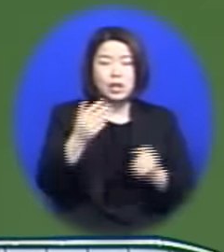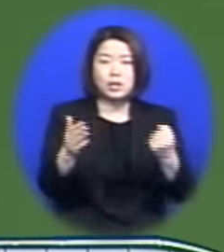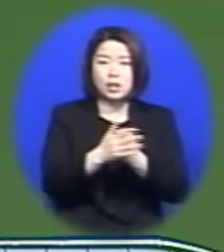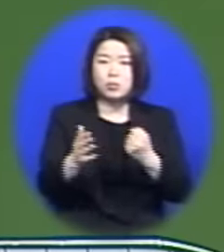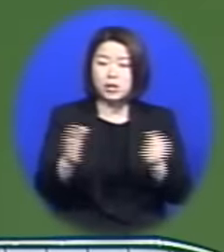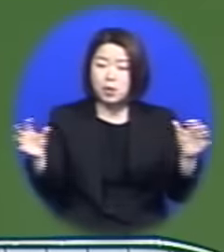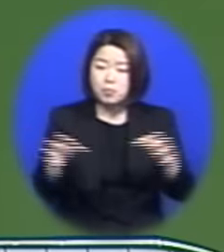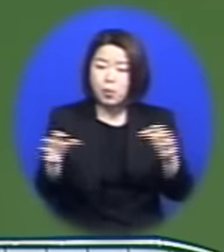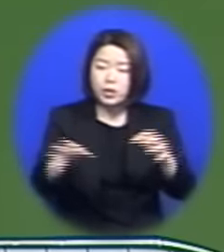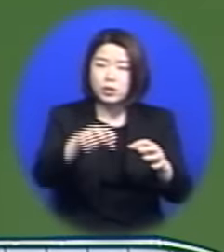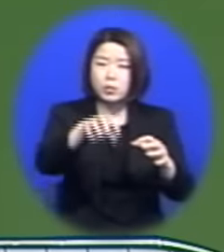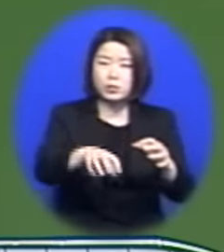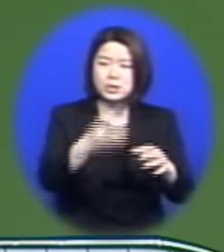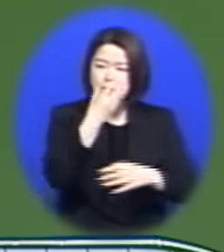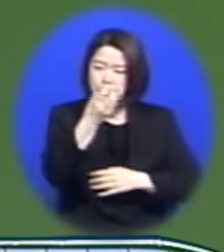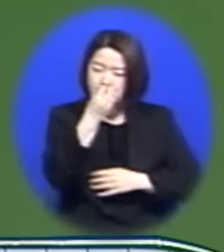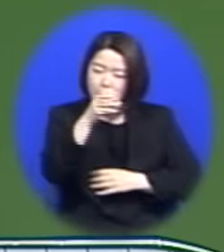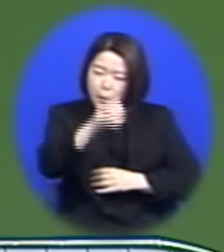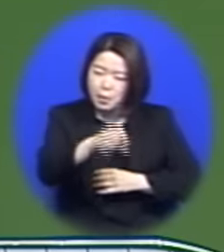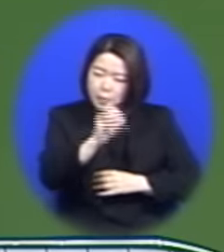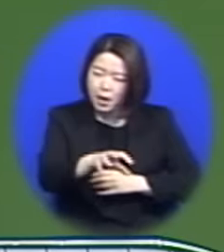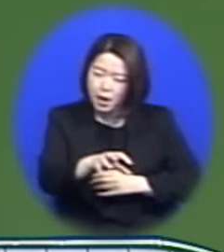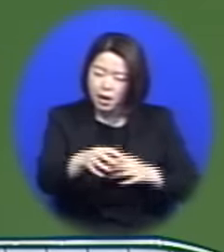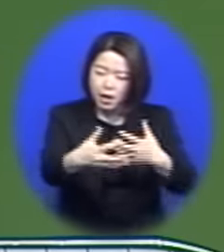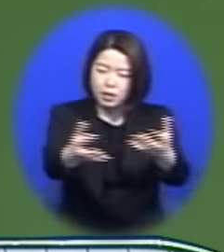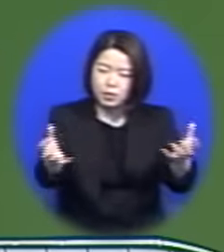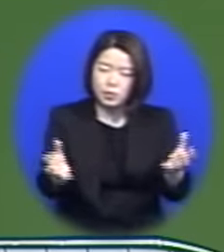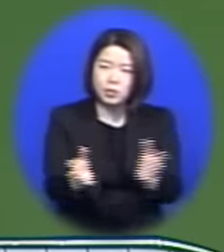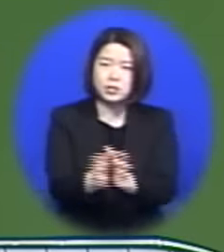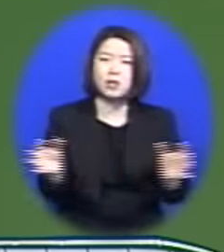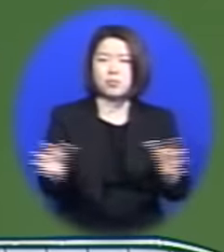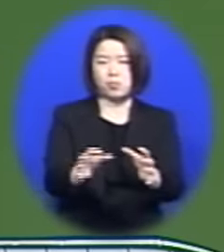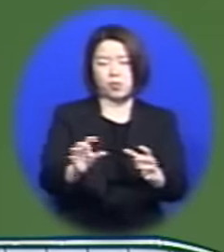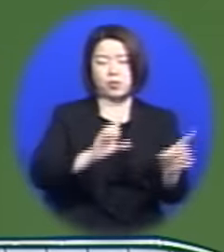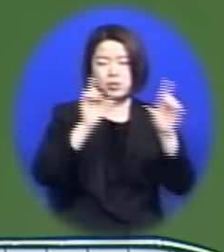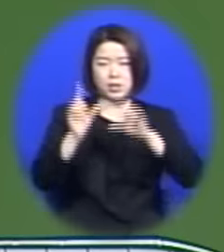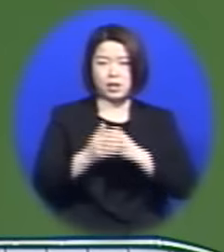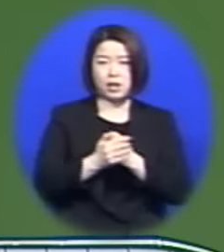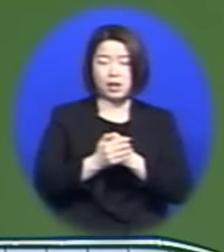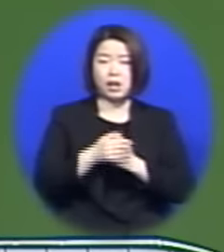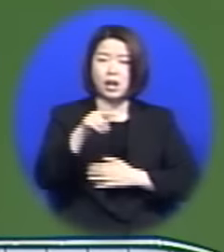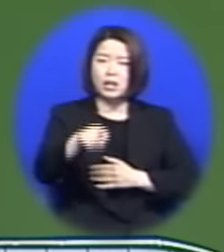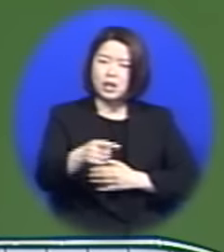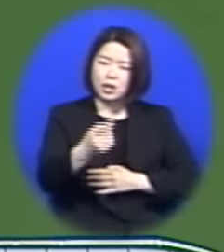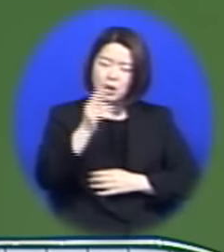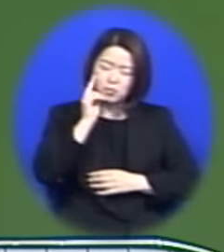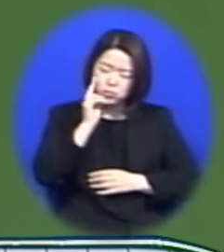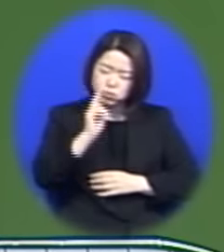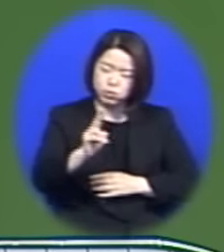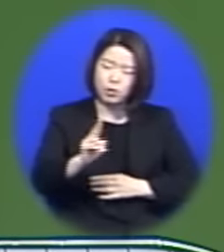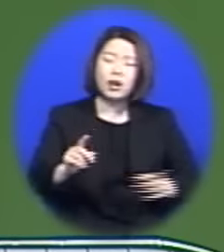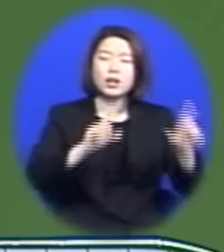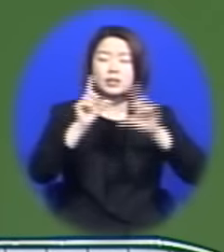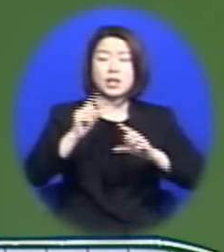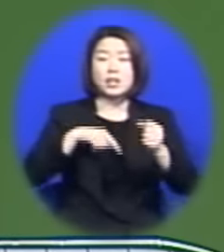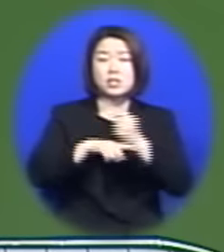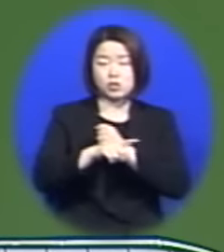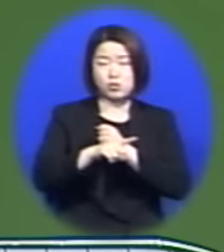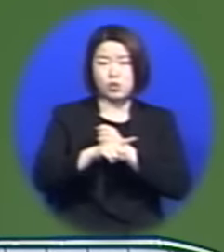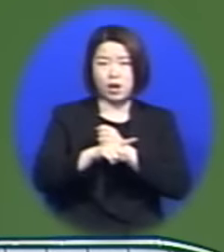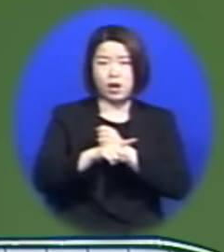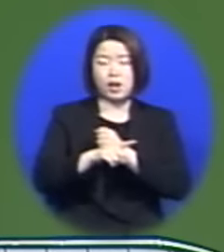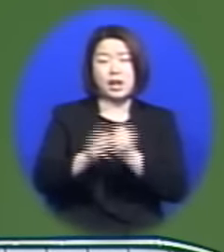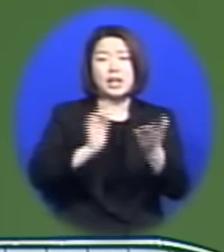뒤져가면서 사는 거예요 세상에 이처럼 비참하게 사는 이유가 예수 믿는 것 때문이에요 그런데 그